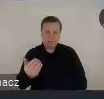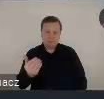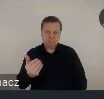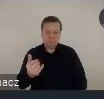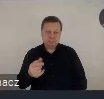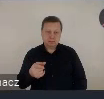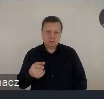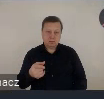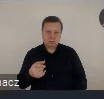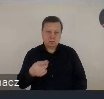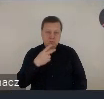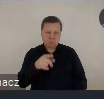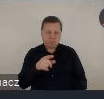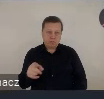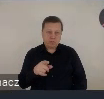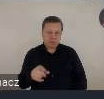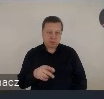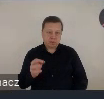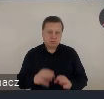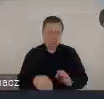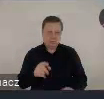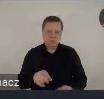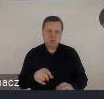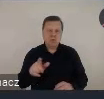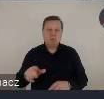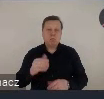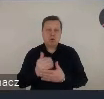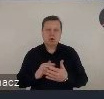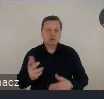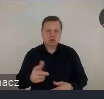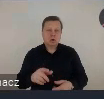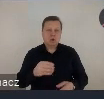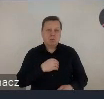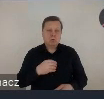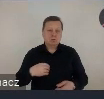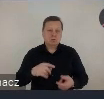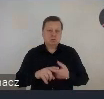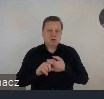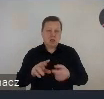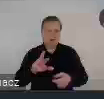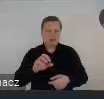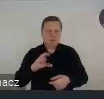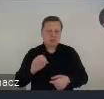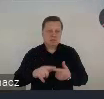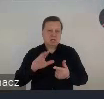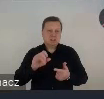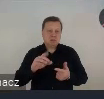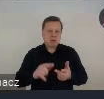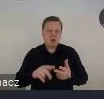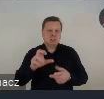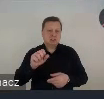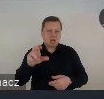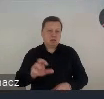W tym programie mogą brać udział konkretnie tylko i wyłącznie Związek Rzemiosła Polskiego, Izby Rzemieślnicze i Cechy